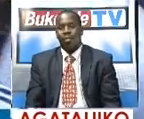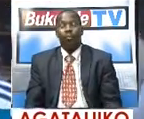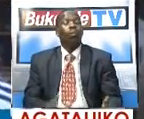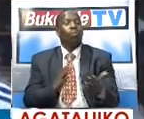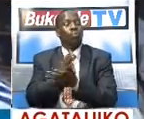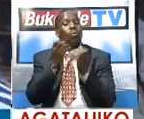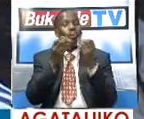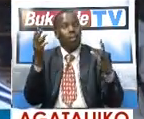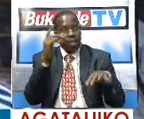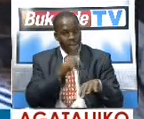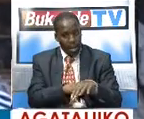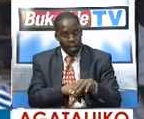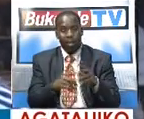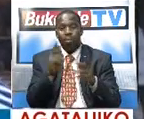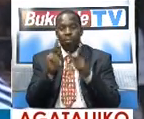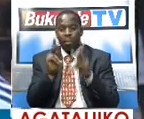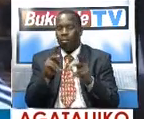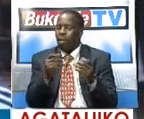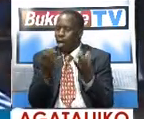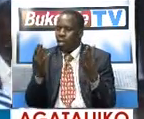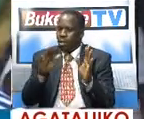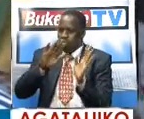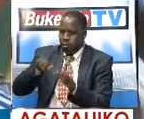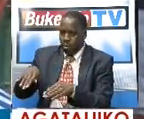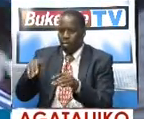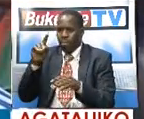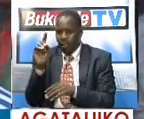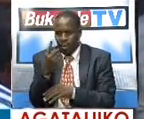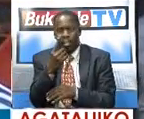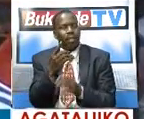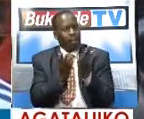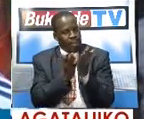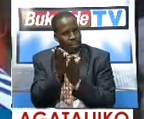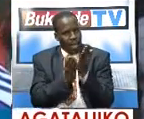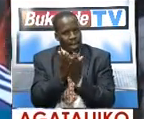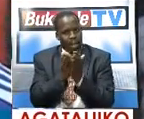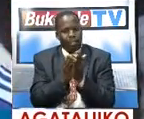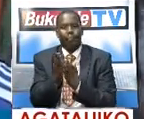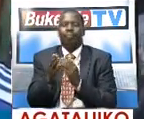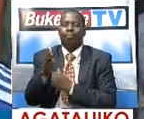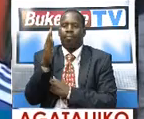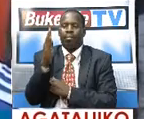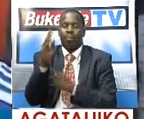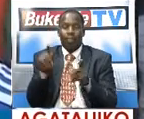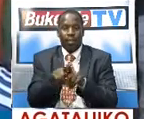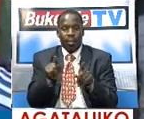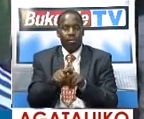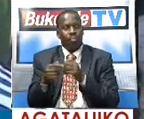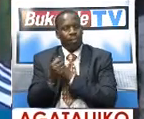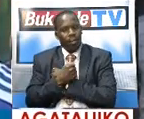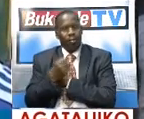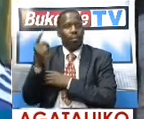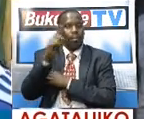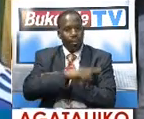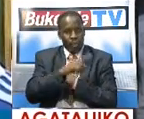ebisinga buli omu ne kaayina n'akeerekereza n'aba ng'asooka kozesa ku lunaku olwo. Era lwondwagala nnyo